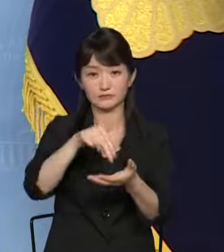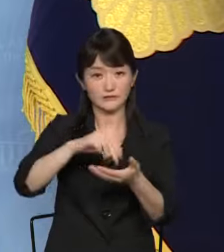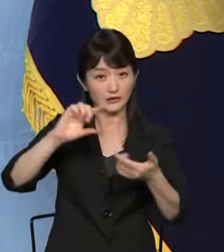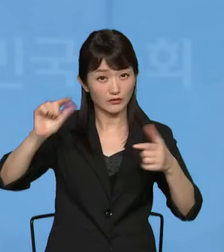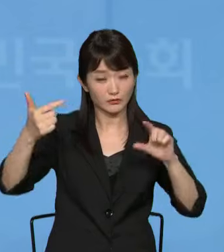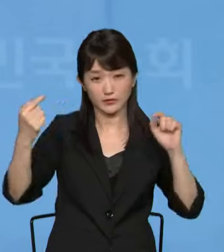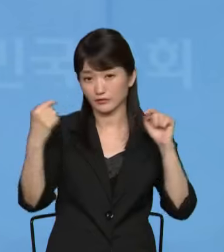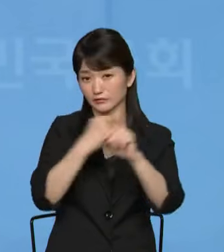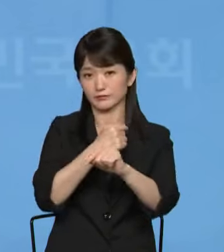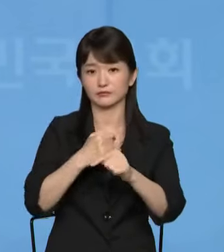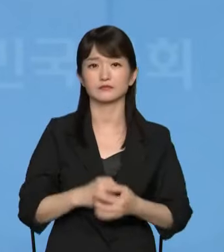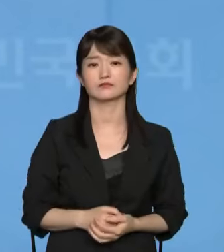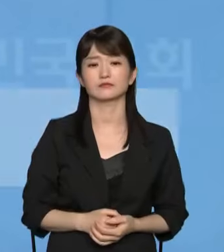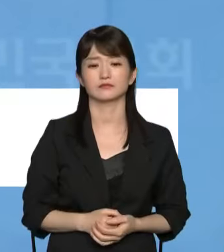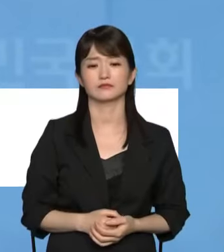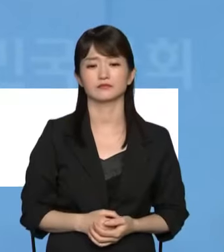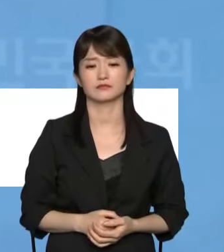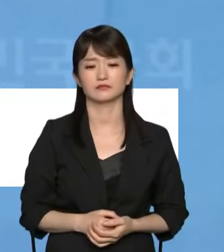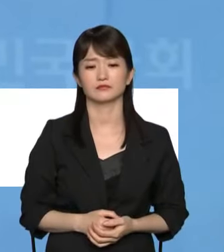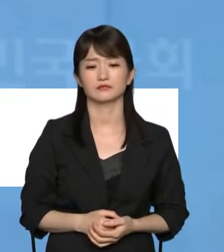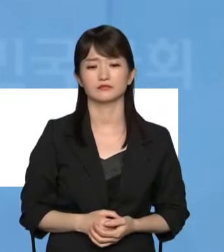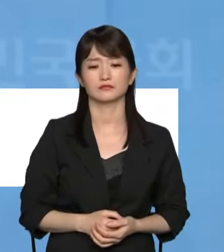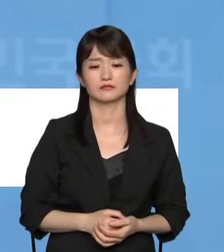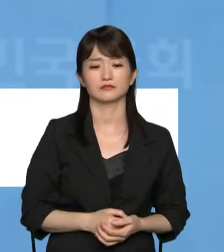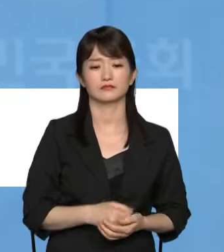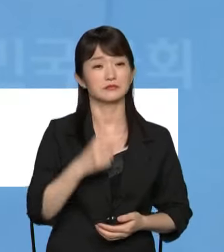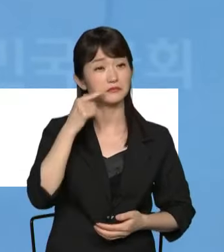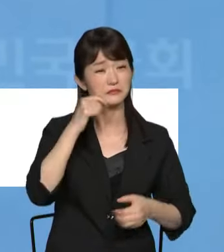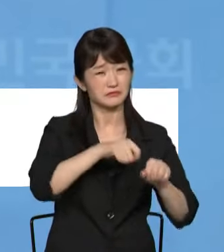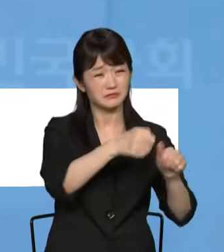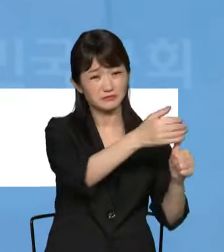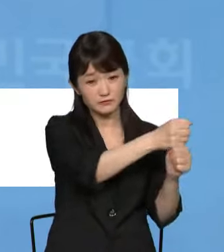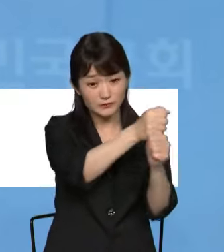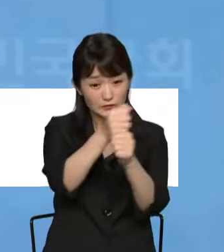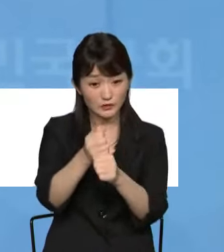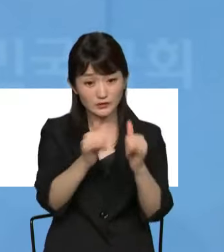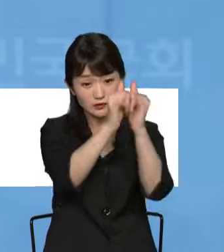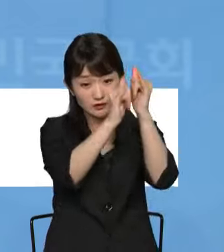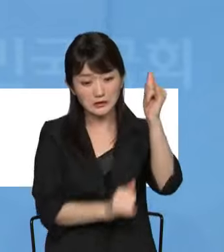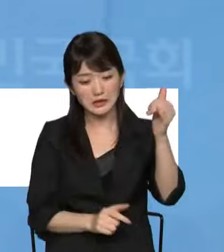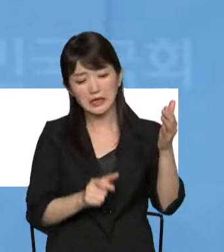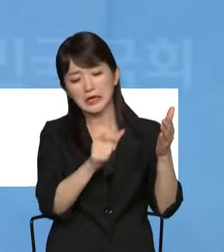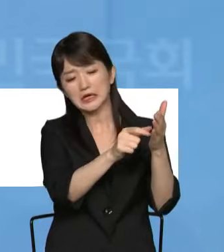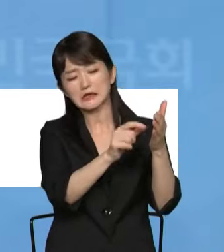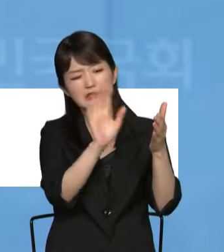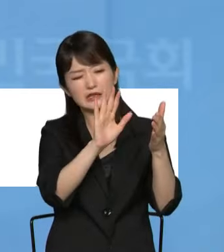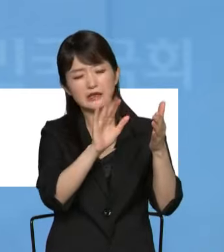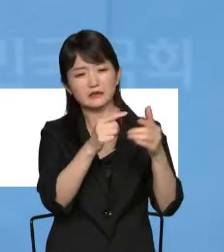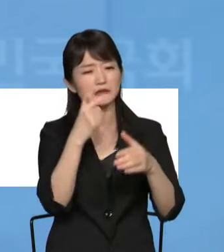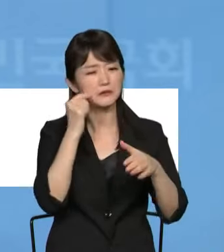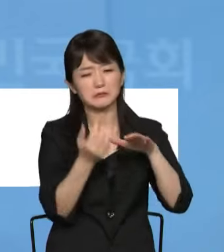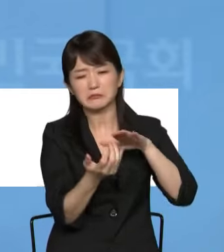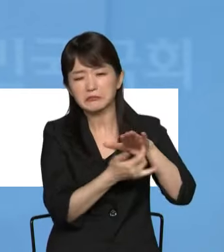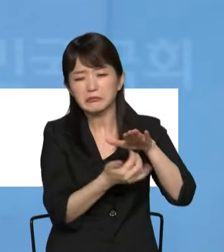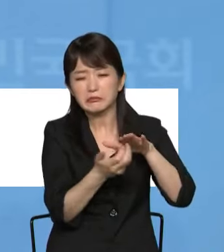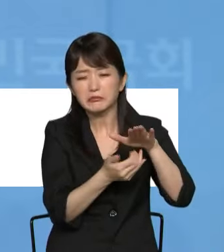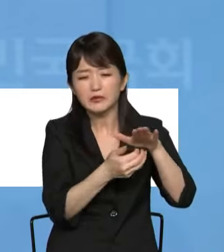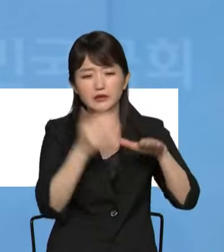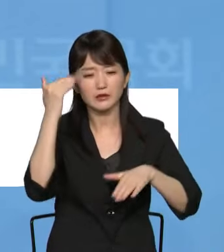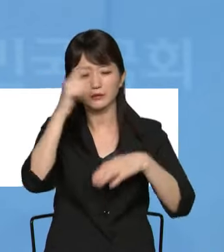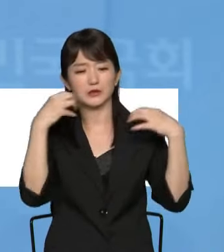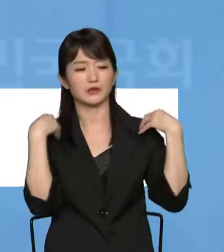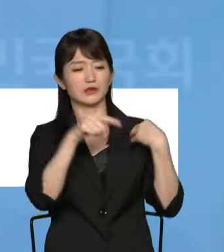엇갈렸습니다. 역시나 강제동원 역사를 기록한다는 일본의 약속은 꼼수에 또 꼼수였습니다. 그리고 우리